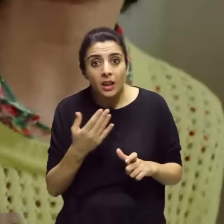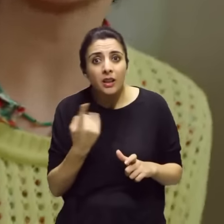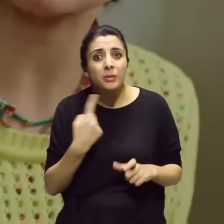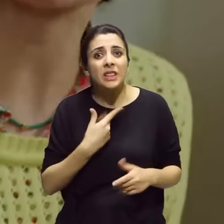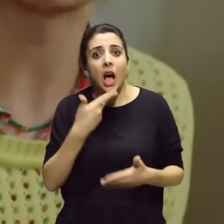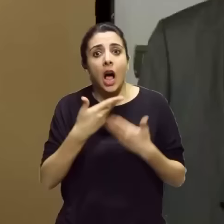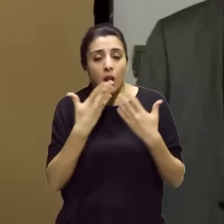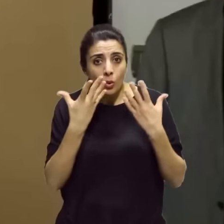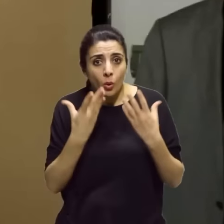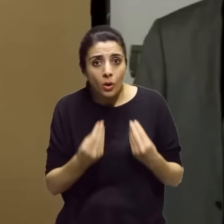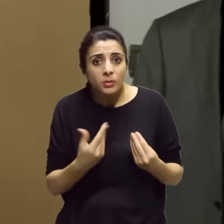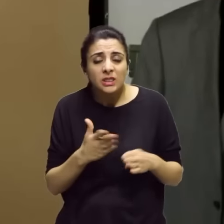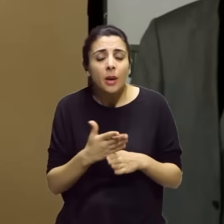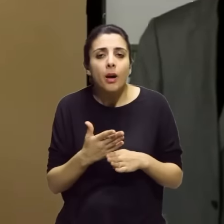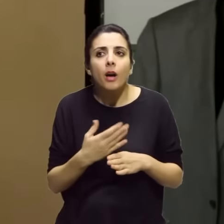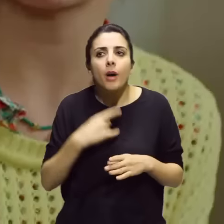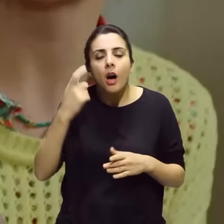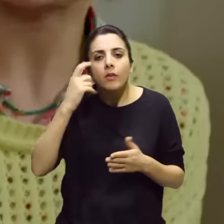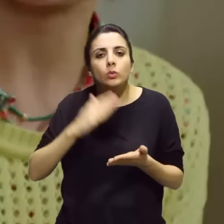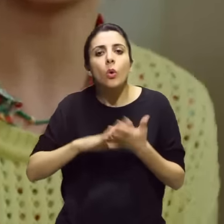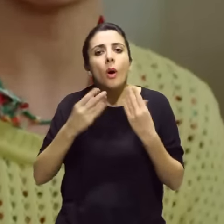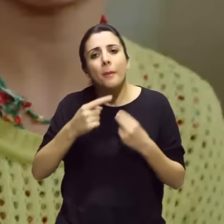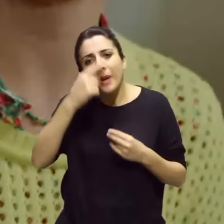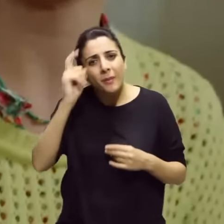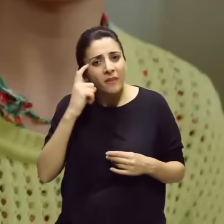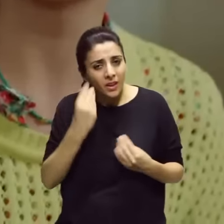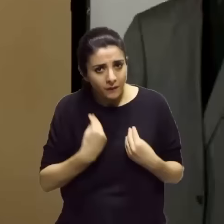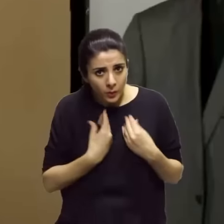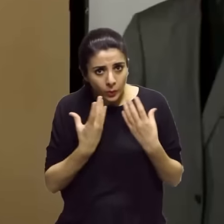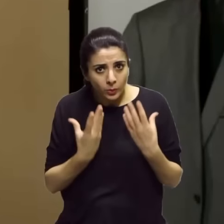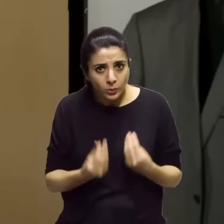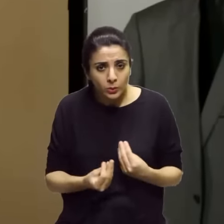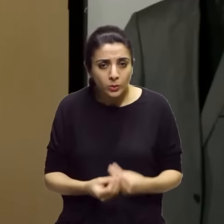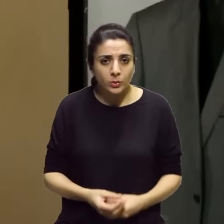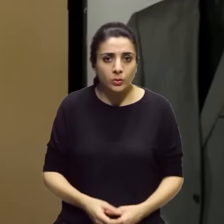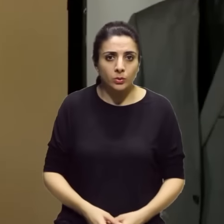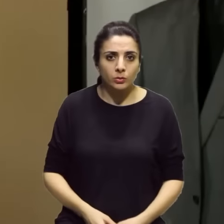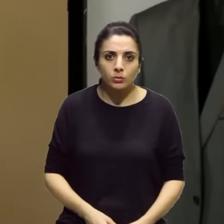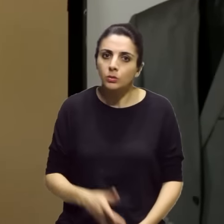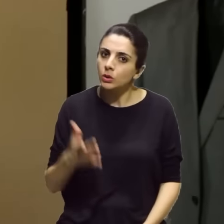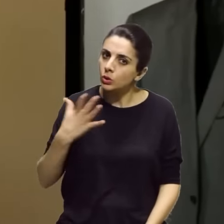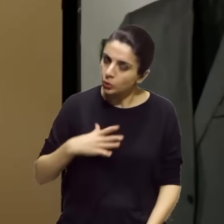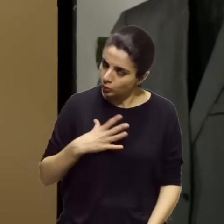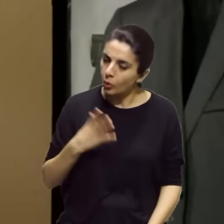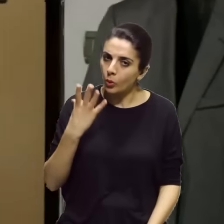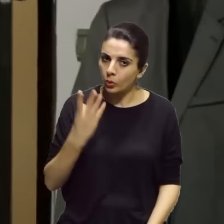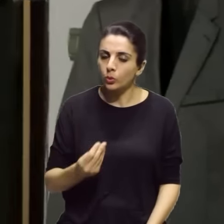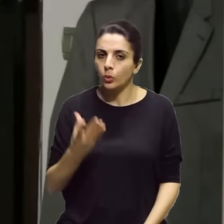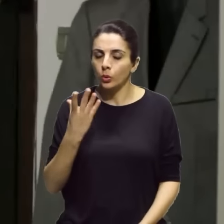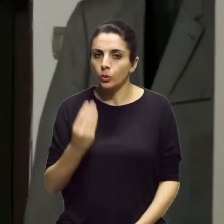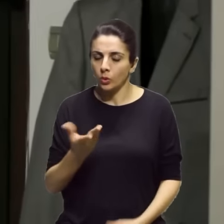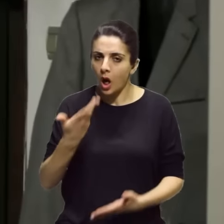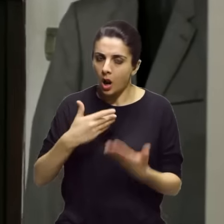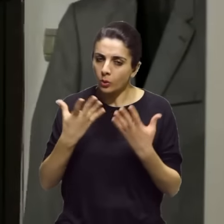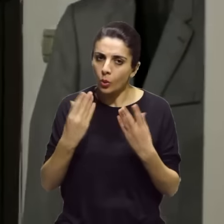sana da anlatabilir miyim? Çünkü işin içinden çıkamıyorum ben. Belki akıl verirsin bana ha? Yani istiyorsan tabii, tabii canım.